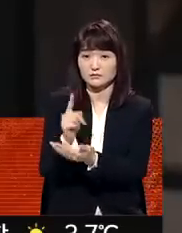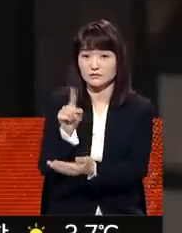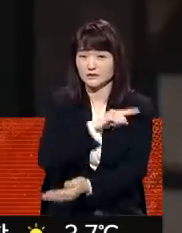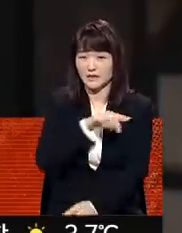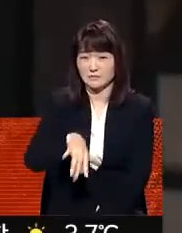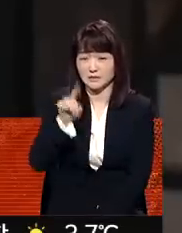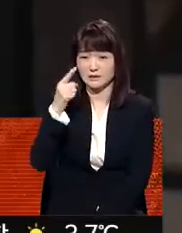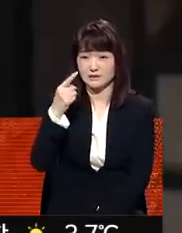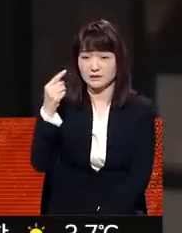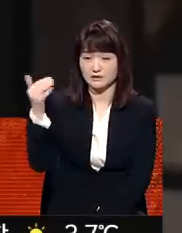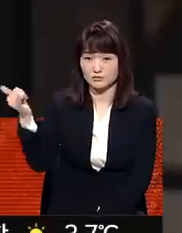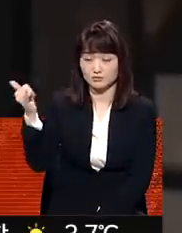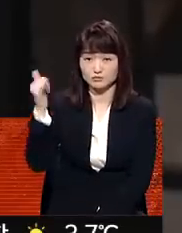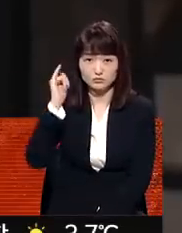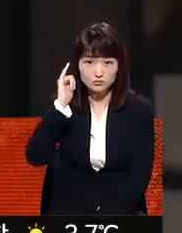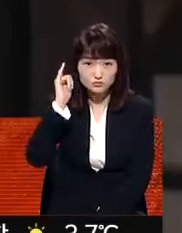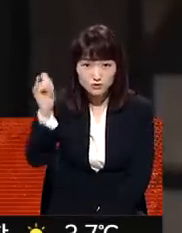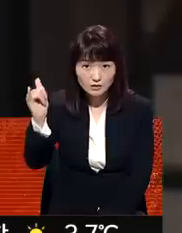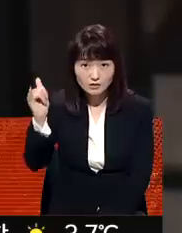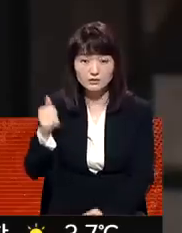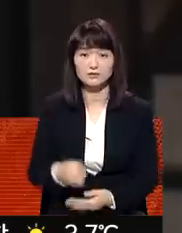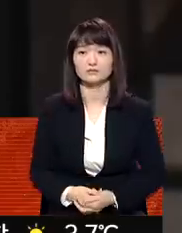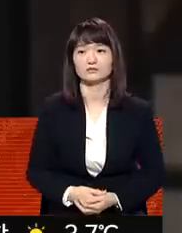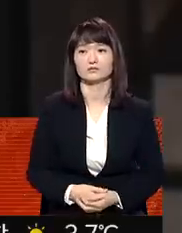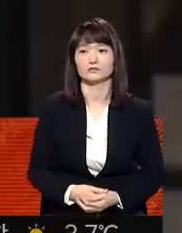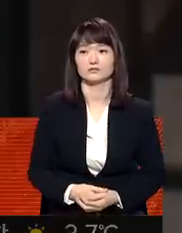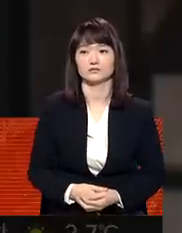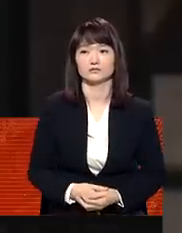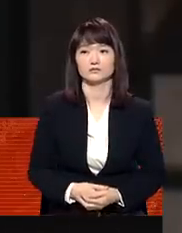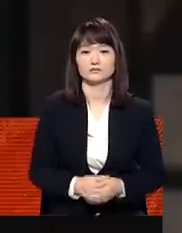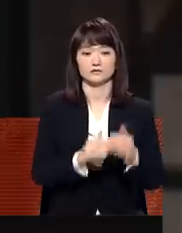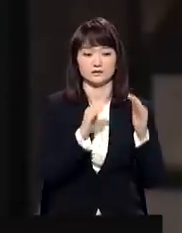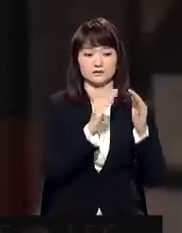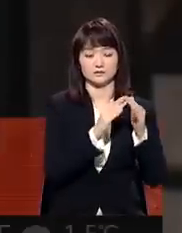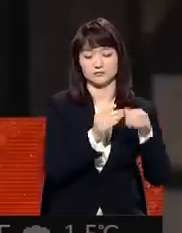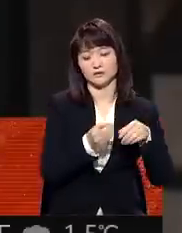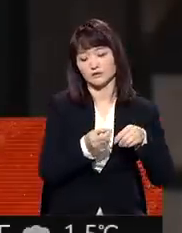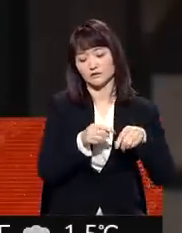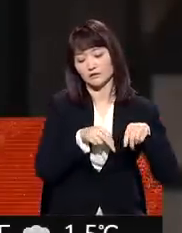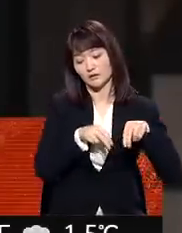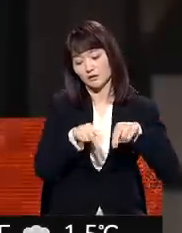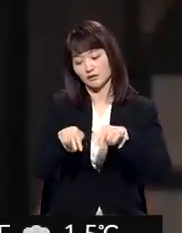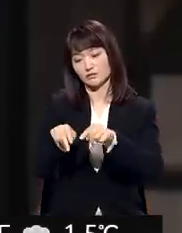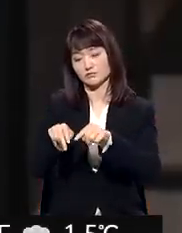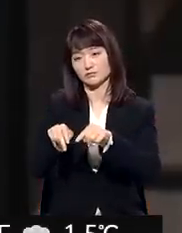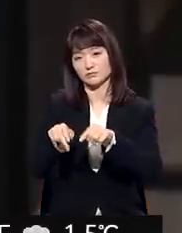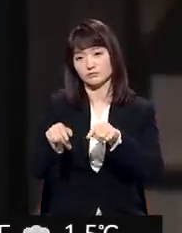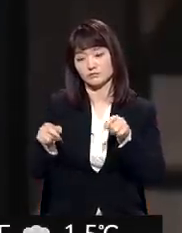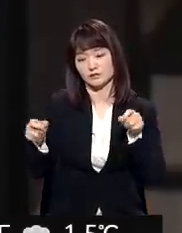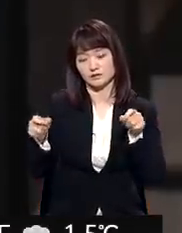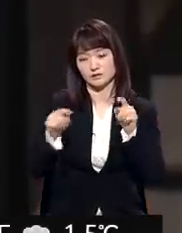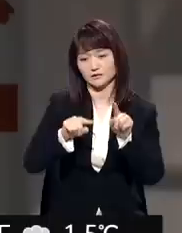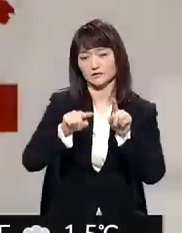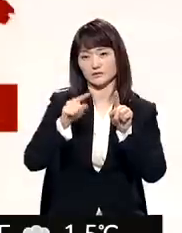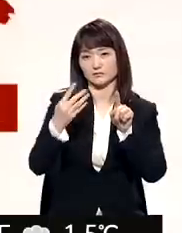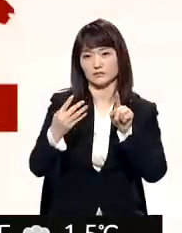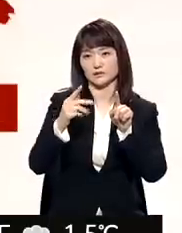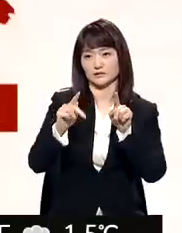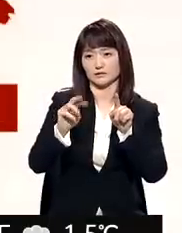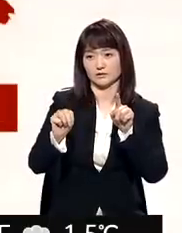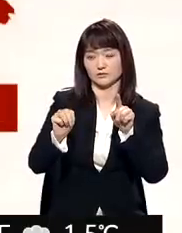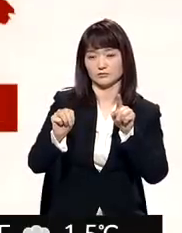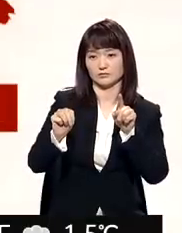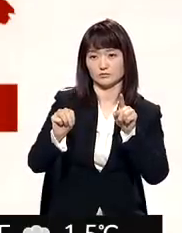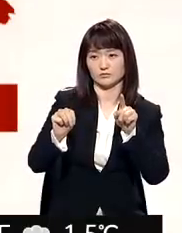되는데 119 신고하고 그 집까지 거리가 1.4km 약 5분밖에 걸리지 않는 거리면 당연히 신고했으면 병원으로 바로